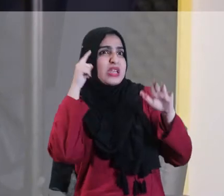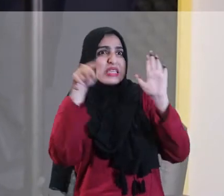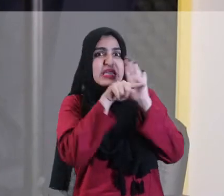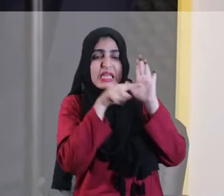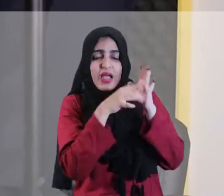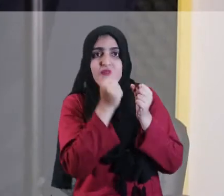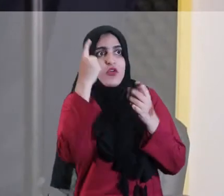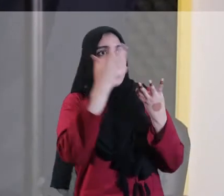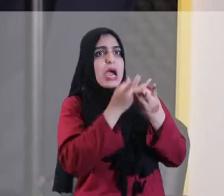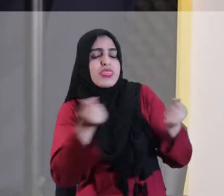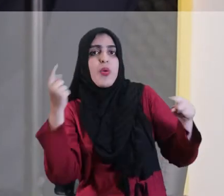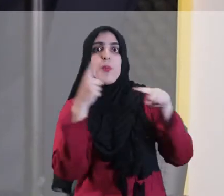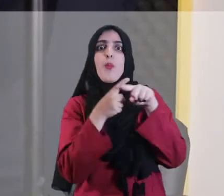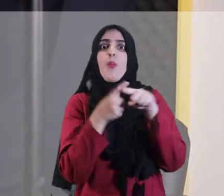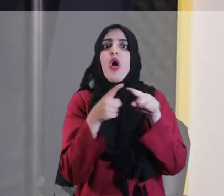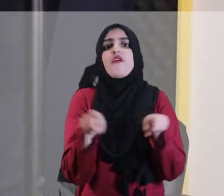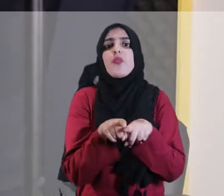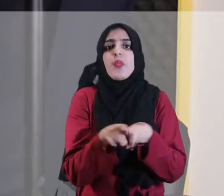है